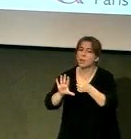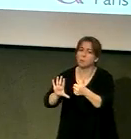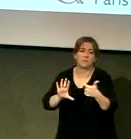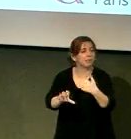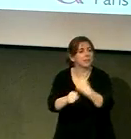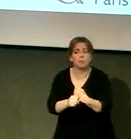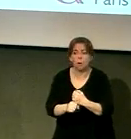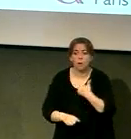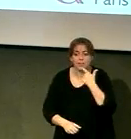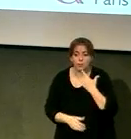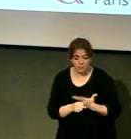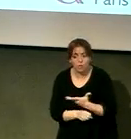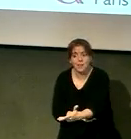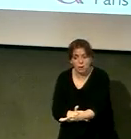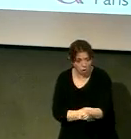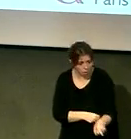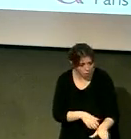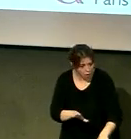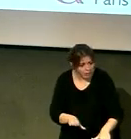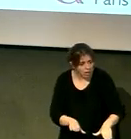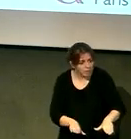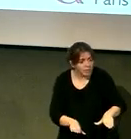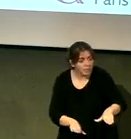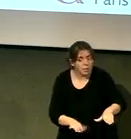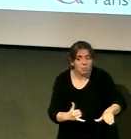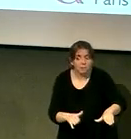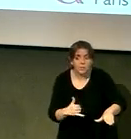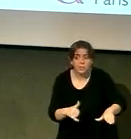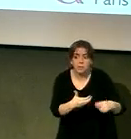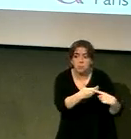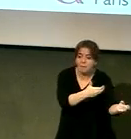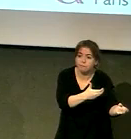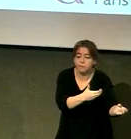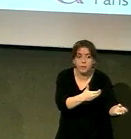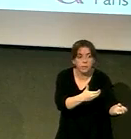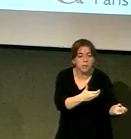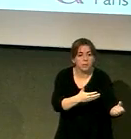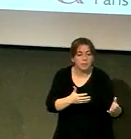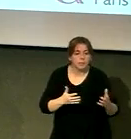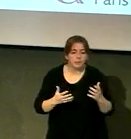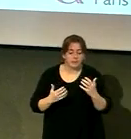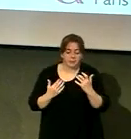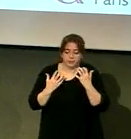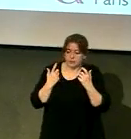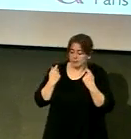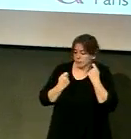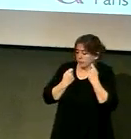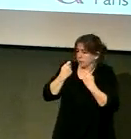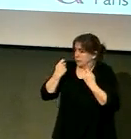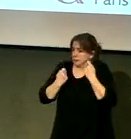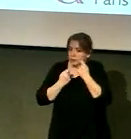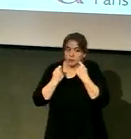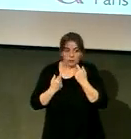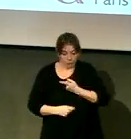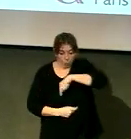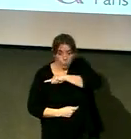que dans 5 ans, je vais l'abandonner. Et donc, c'est plus la famille d'accueil qui est sur cette réflexion sur comment on travaille avec ces